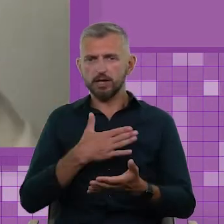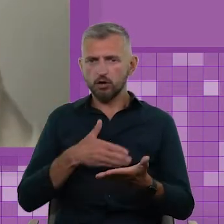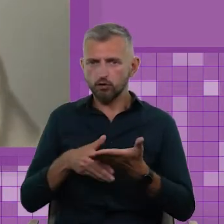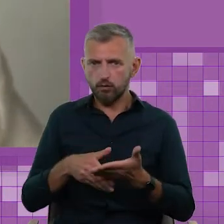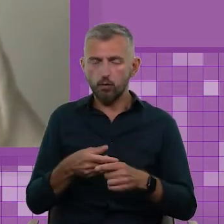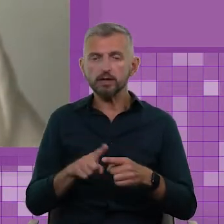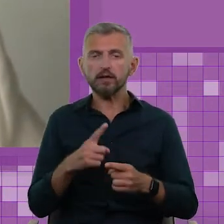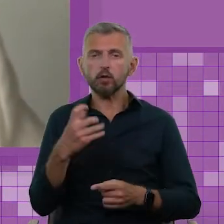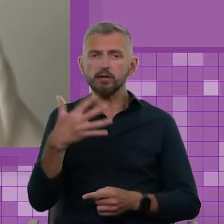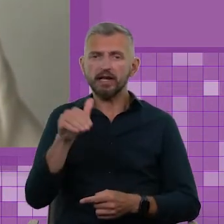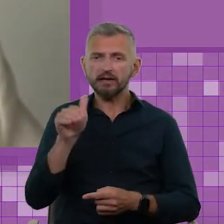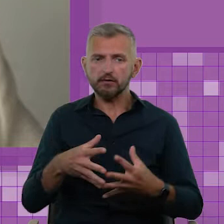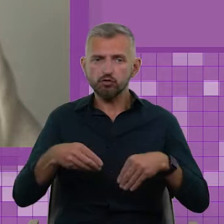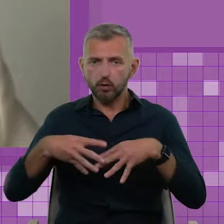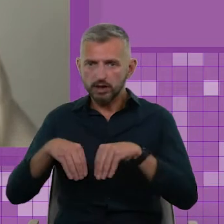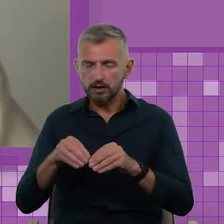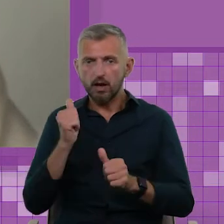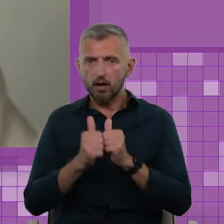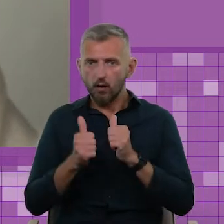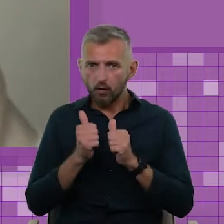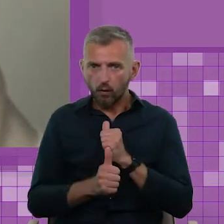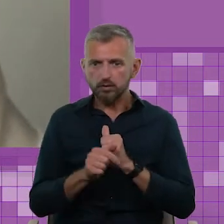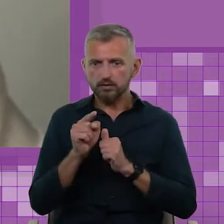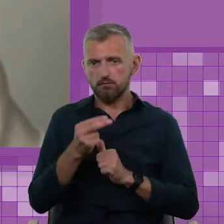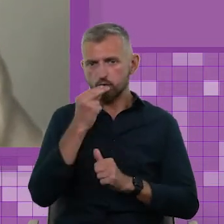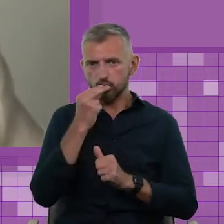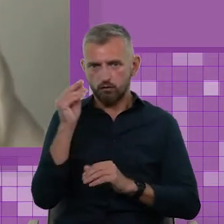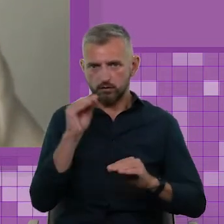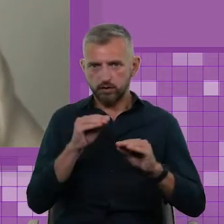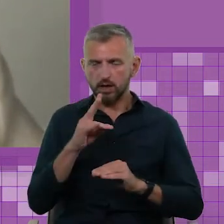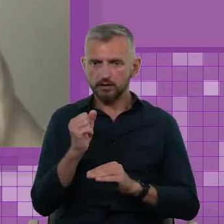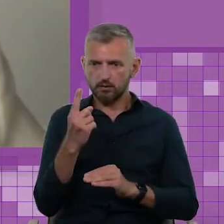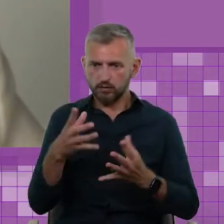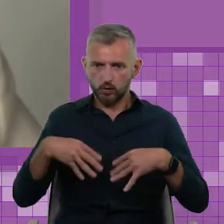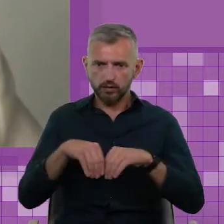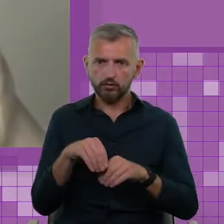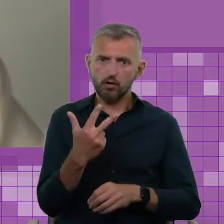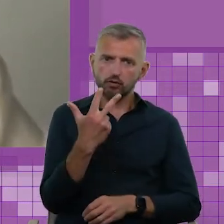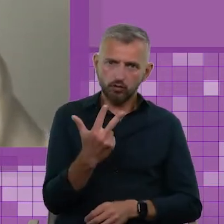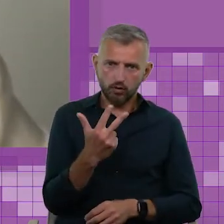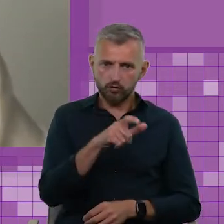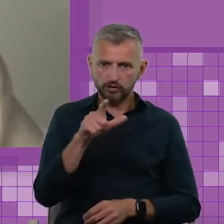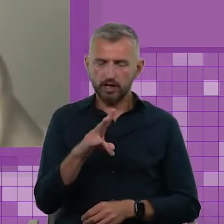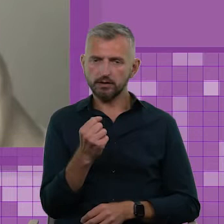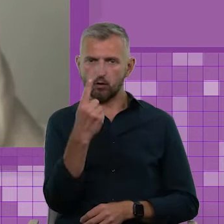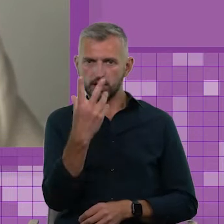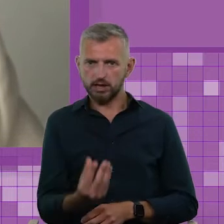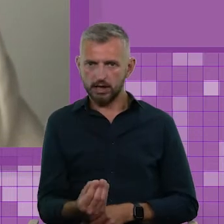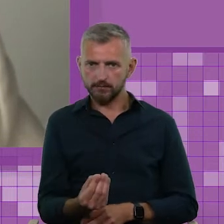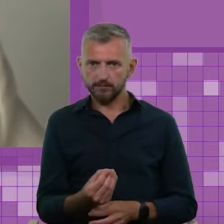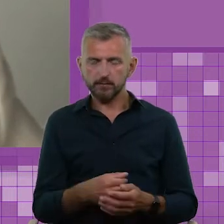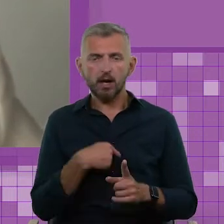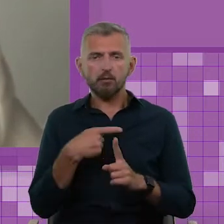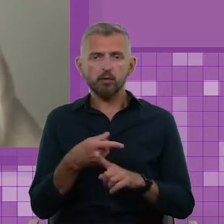допомогу. Це 150 тисяч родин, бо кожен цей продуктовий пакет, він на родину з 3 на 1 день. Крім